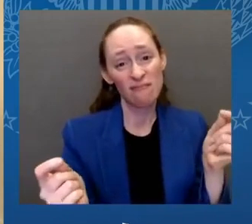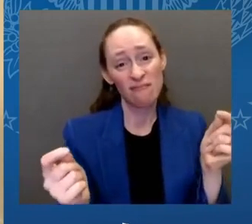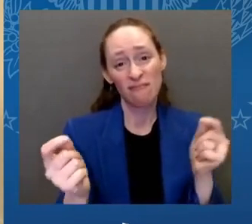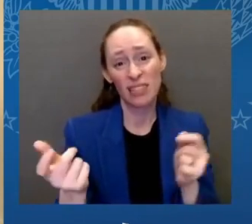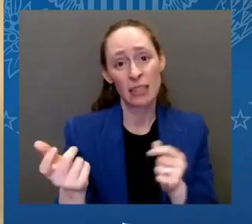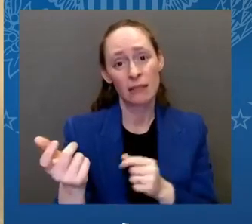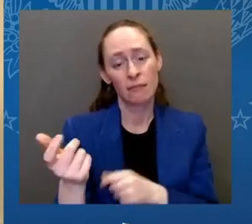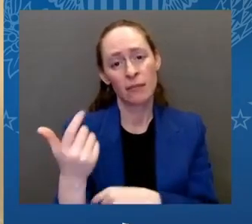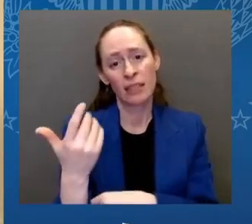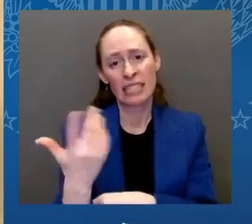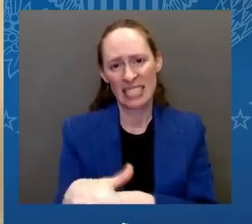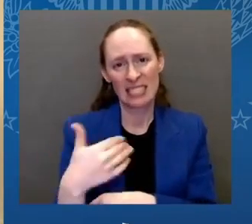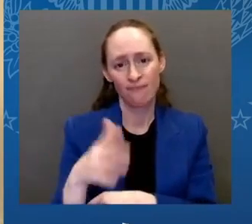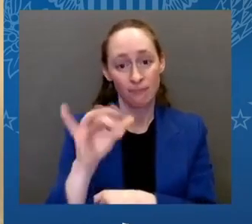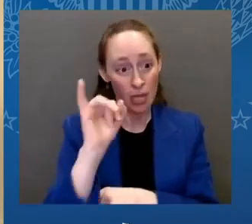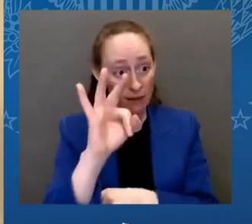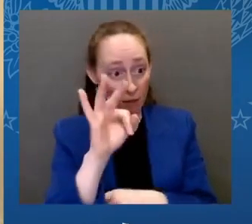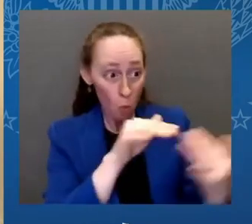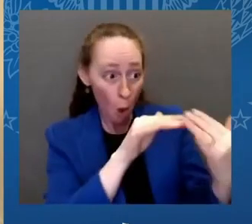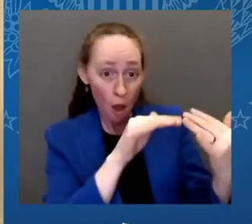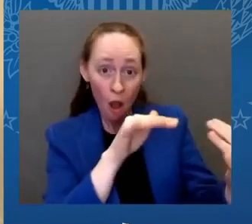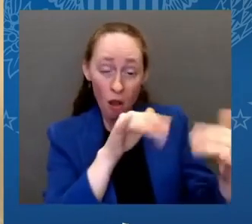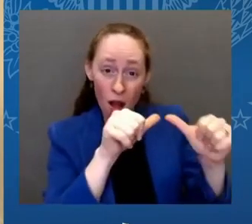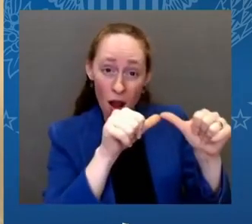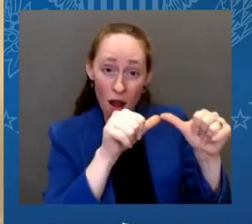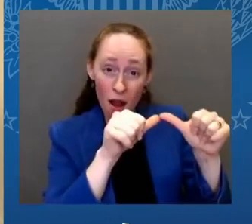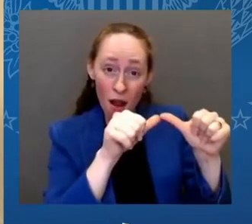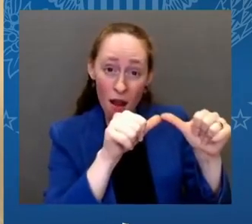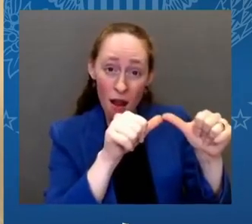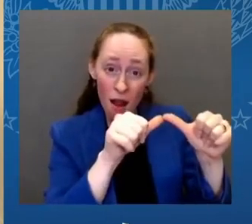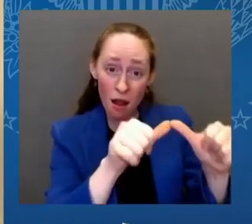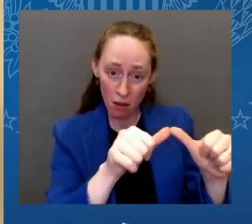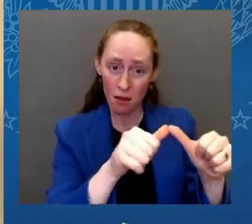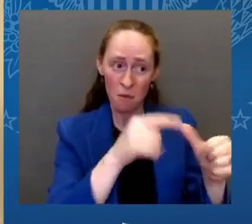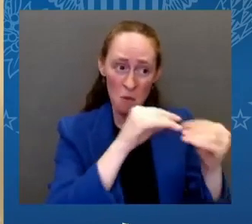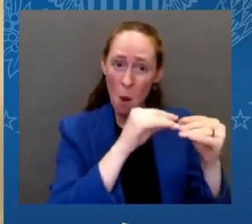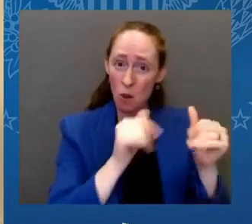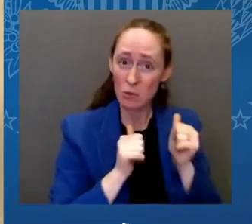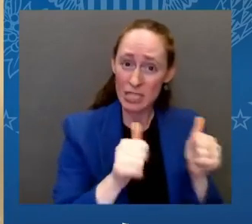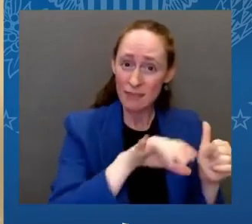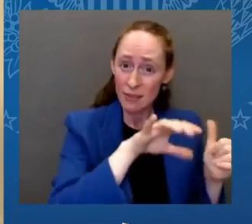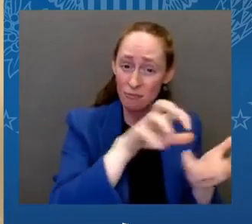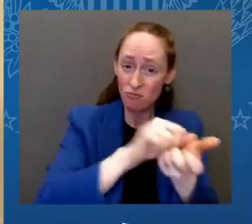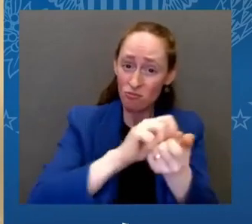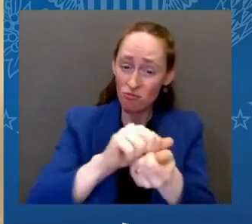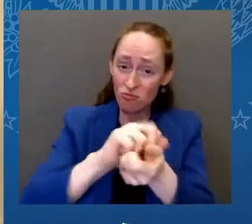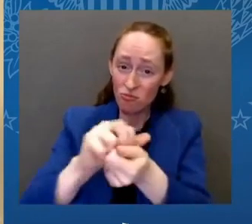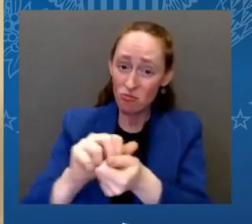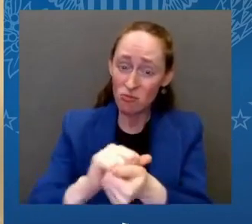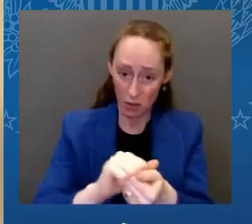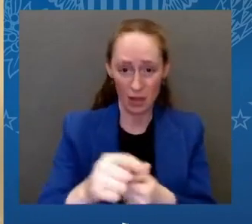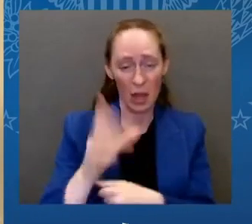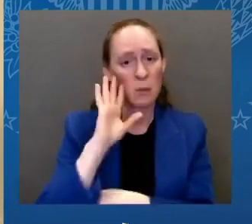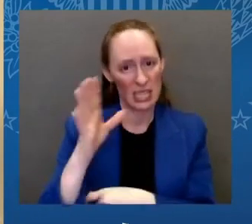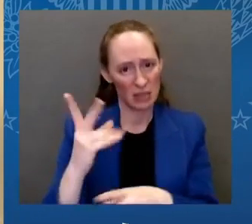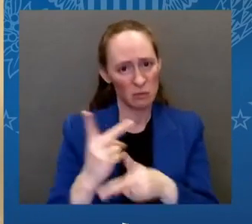таких батьків, які будуть жити помстою. Бо інакшого сенсу у них жити більше немає. І це те, що я бачу. І